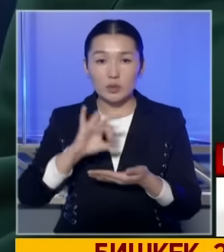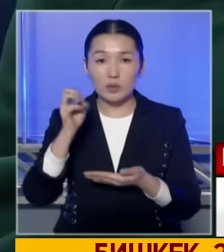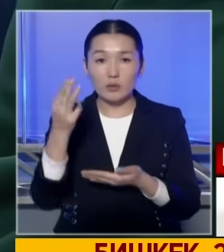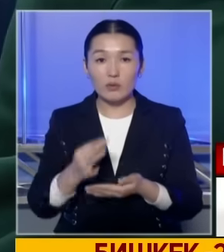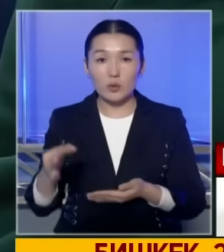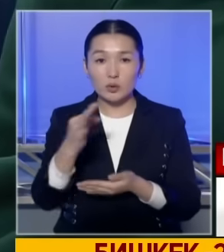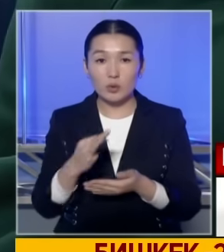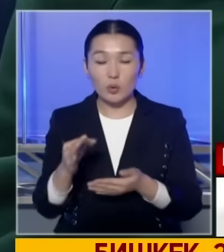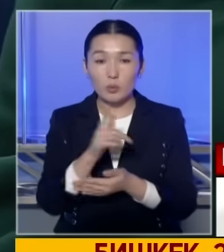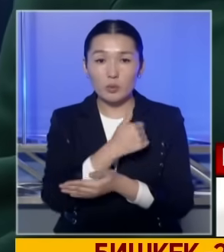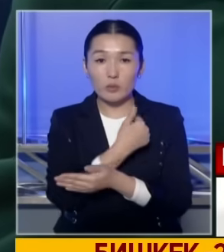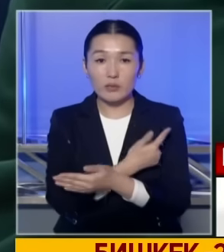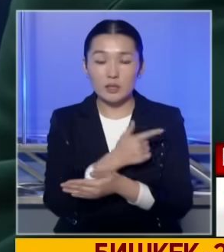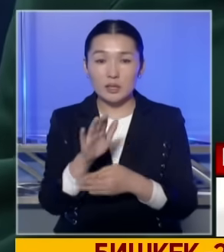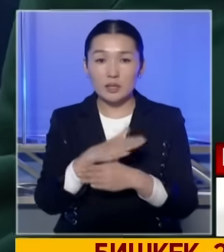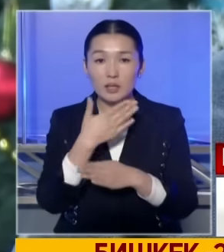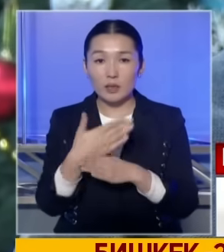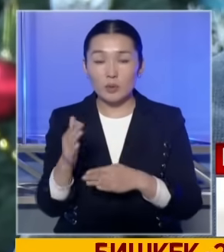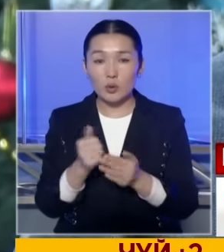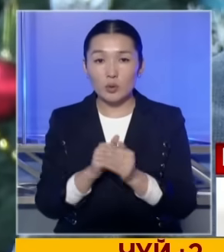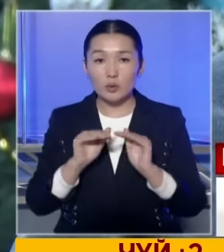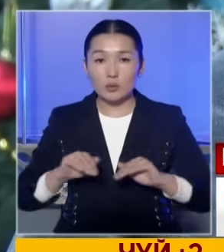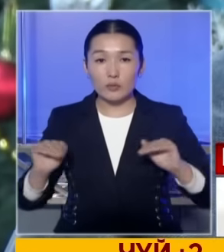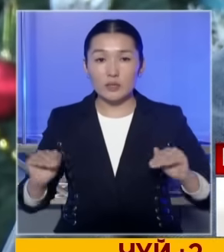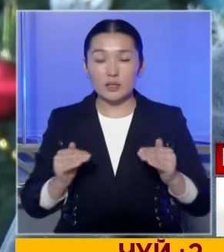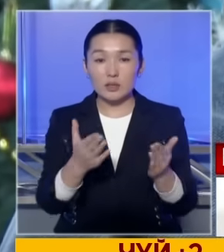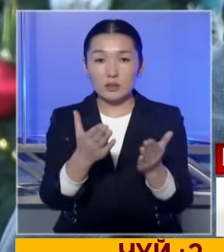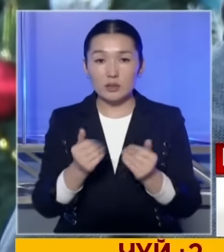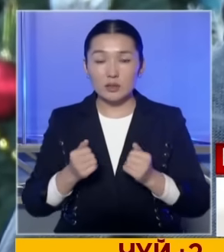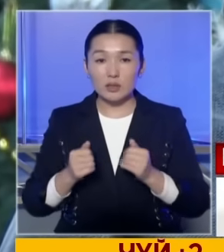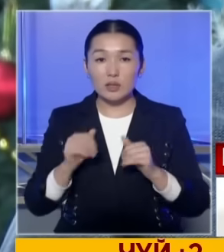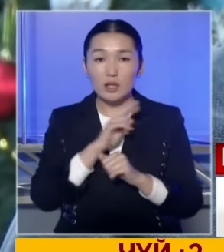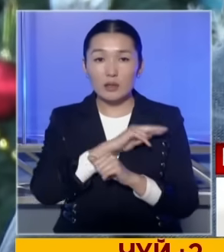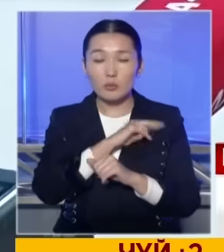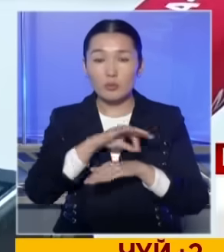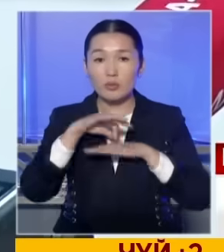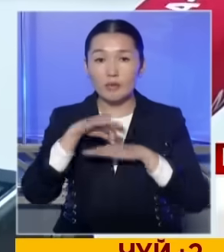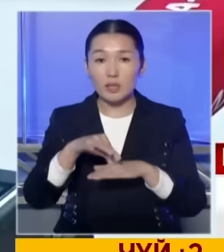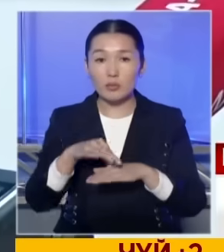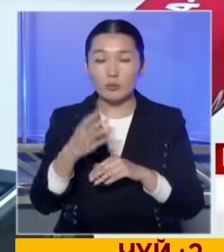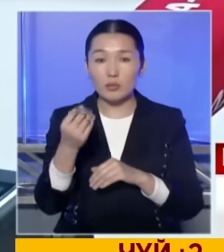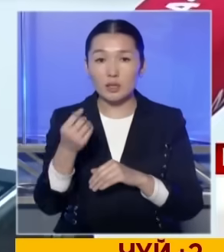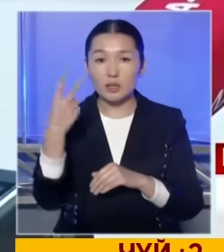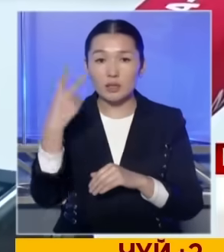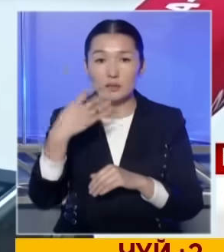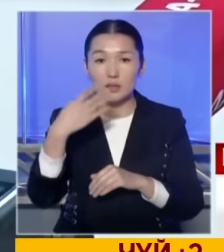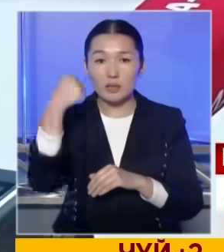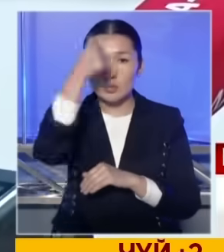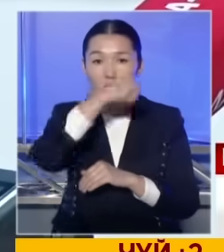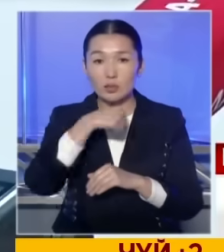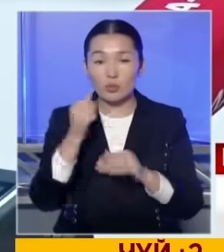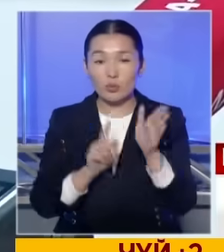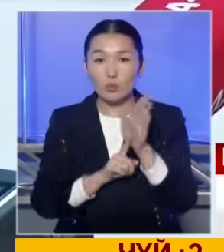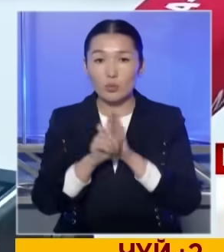ооруканасынын клиникалык диагностикалык бөлүмүн балдарды кабыл алуу үчүн кеңейтүү иштери жүрүп жатат. Ошондой эле 24 жылдын башында